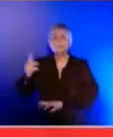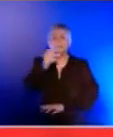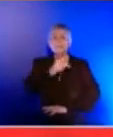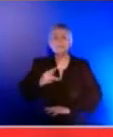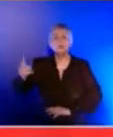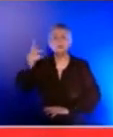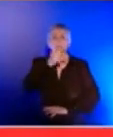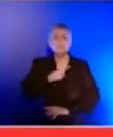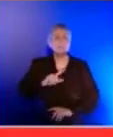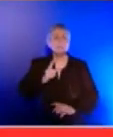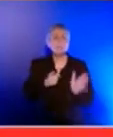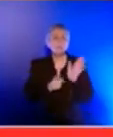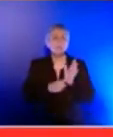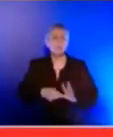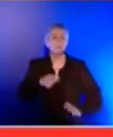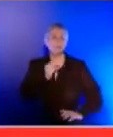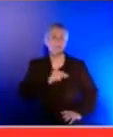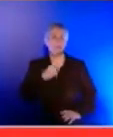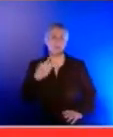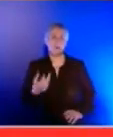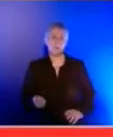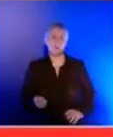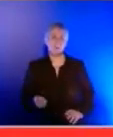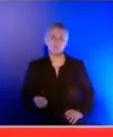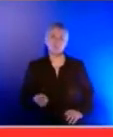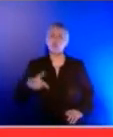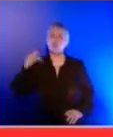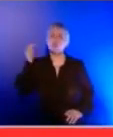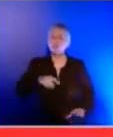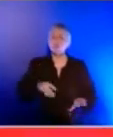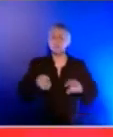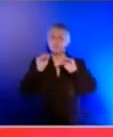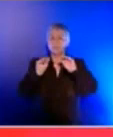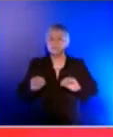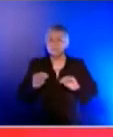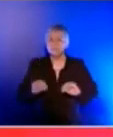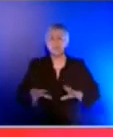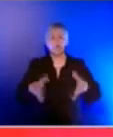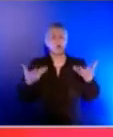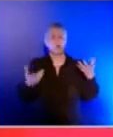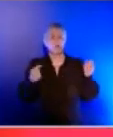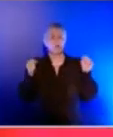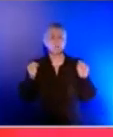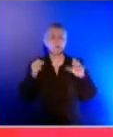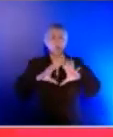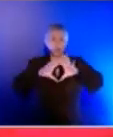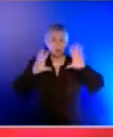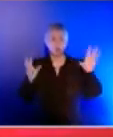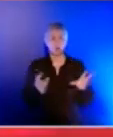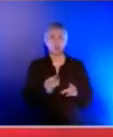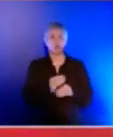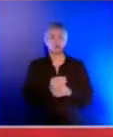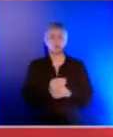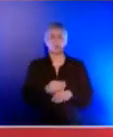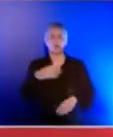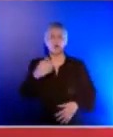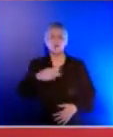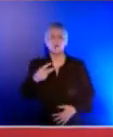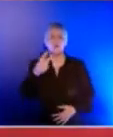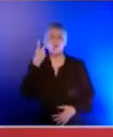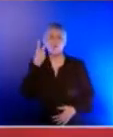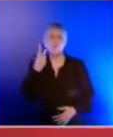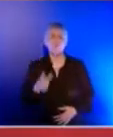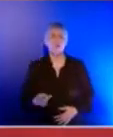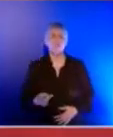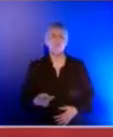στην υγεία. Ταυτόχρονα κινητοποιεί το σύνολο του απλοστασίου, της ακραίας, της εναλλακτικής,